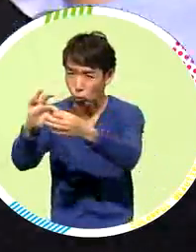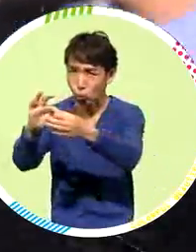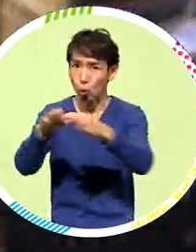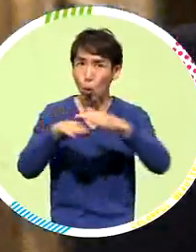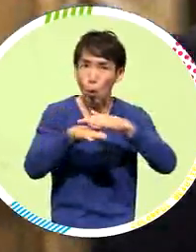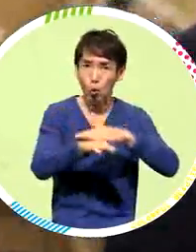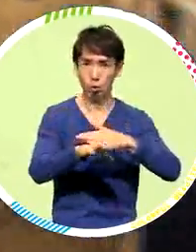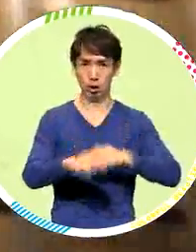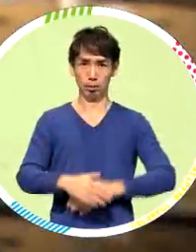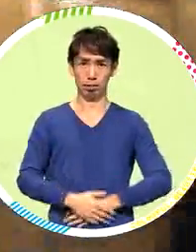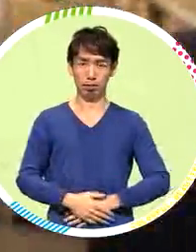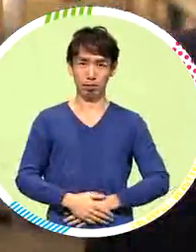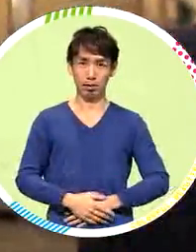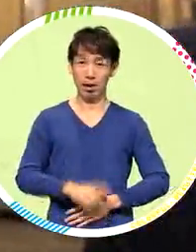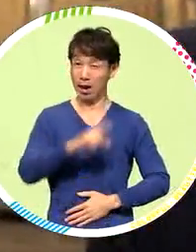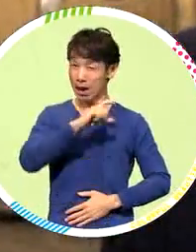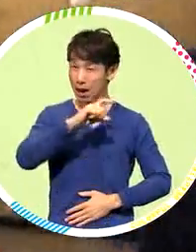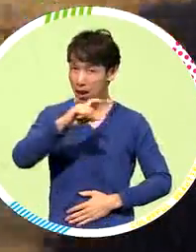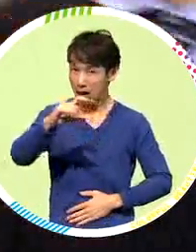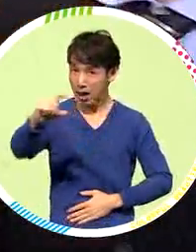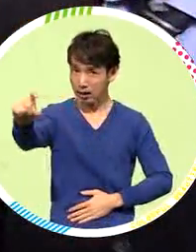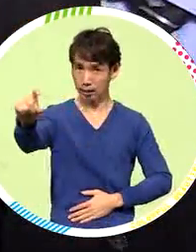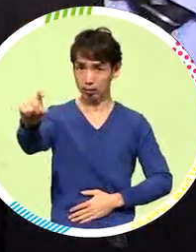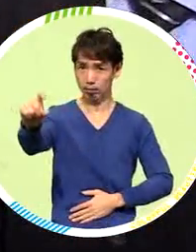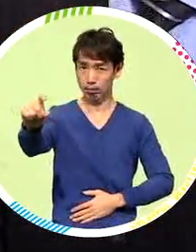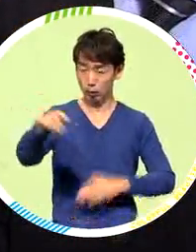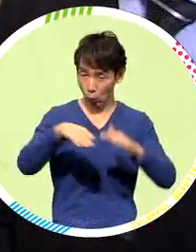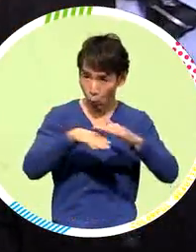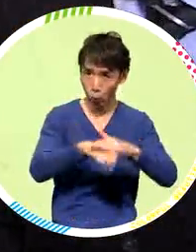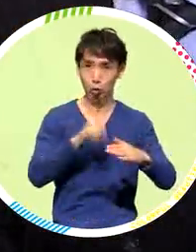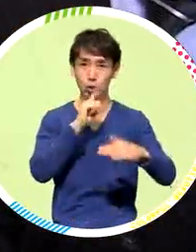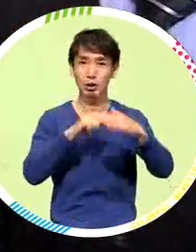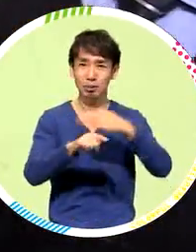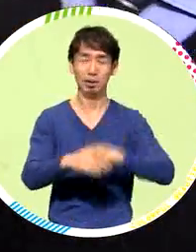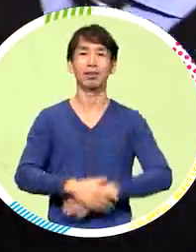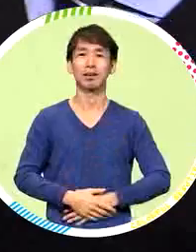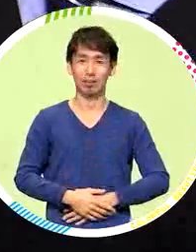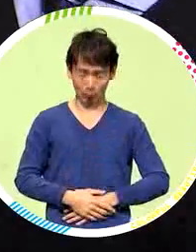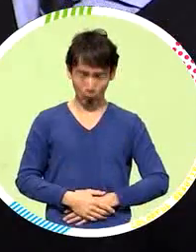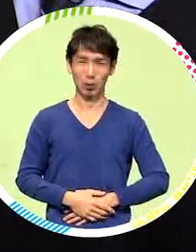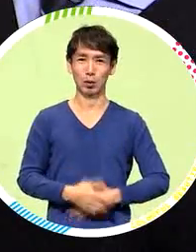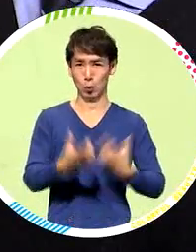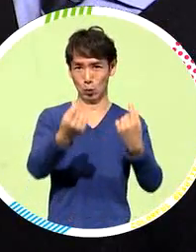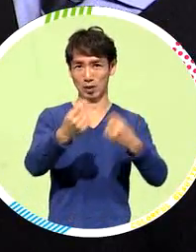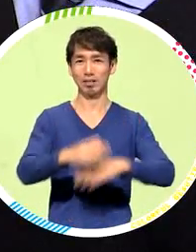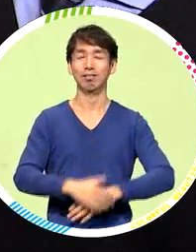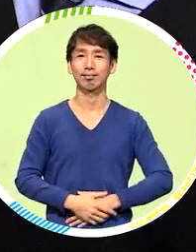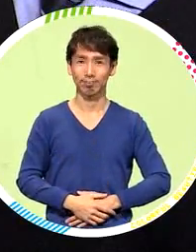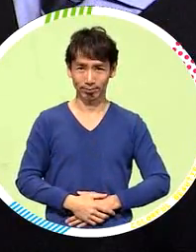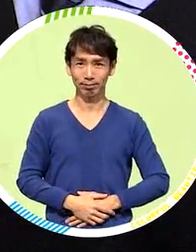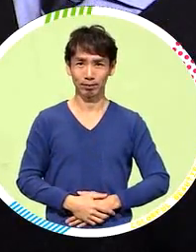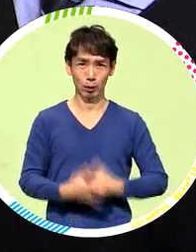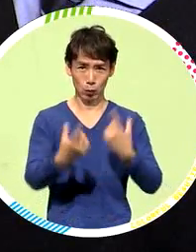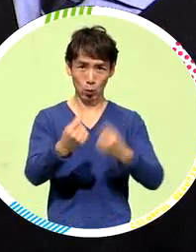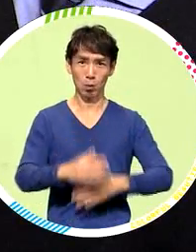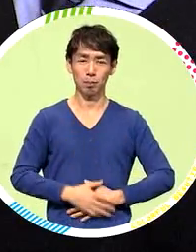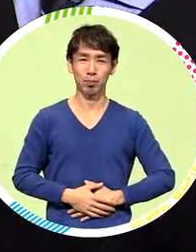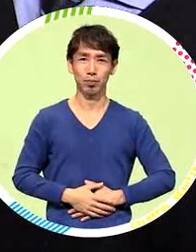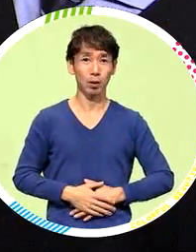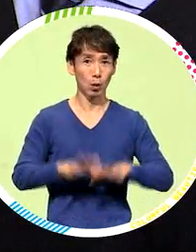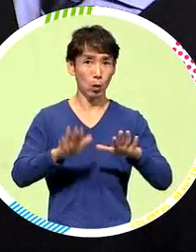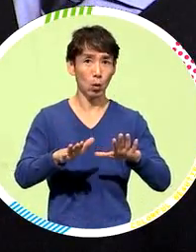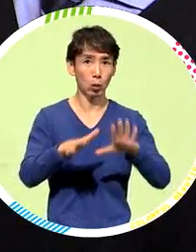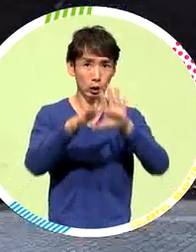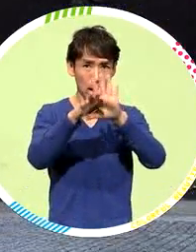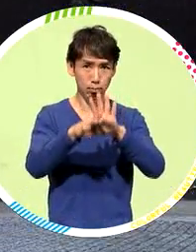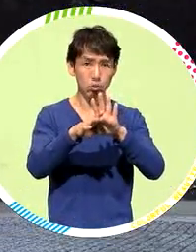ホッ永年保存ということは一緒ですか一生ですそうこうし